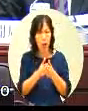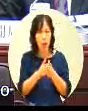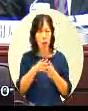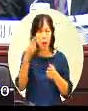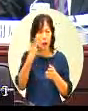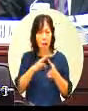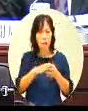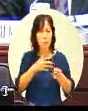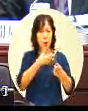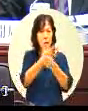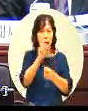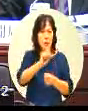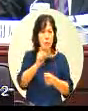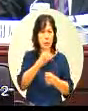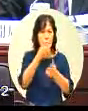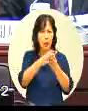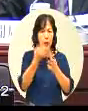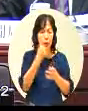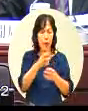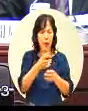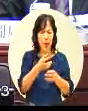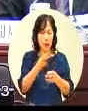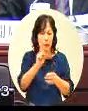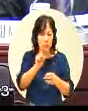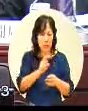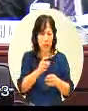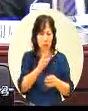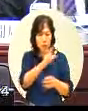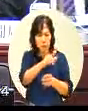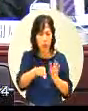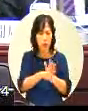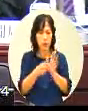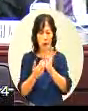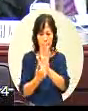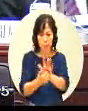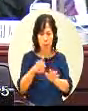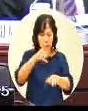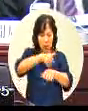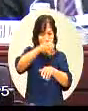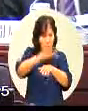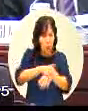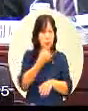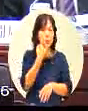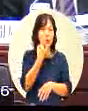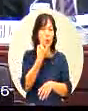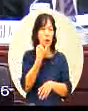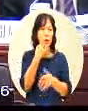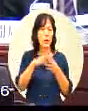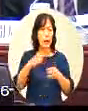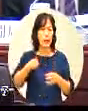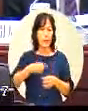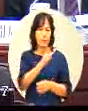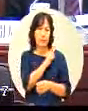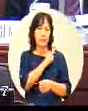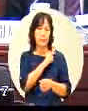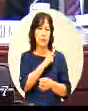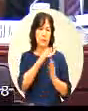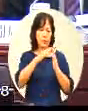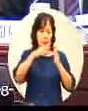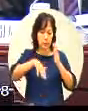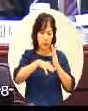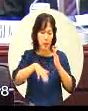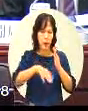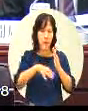们可以给你一个安闭住一个那种你的蚊虫，你自己只要把自家里